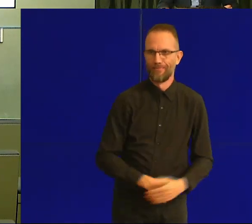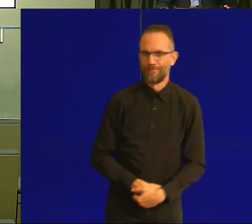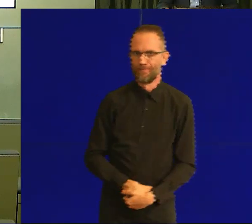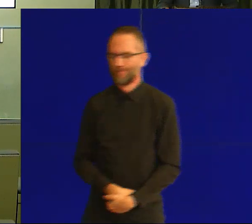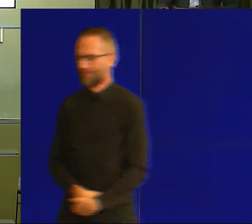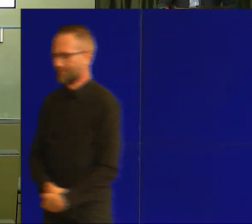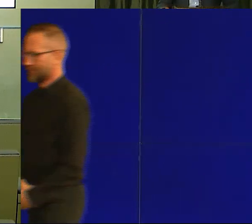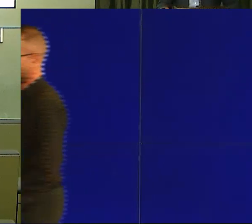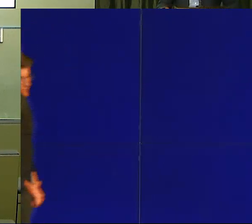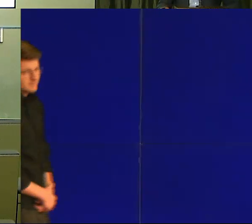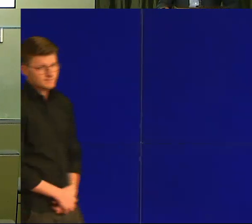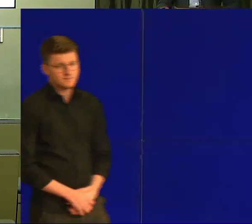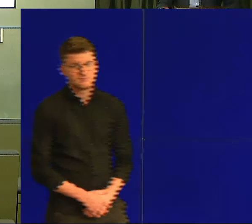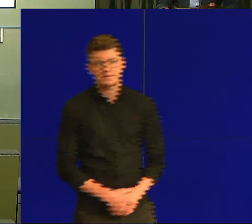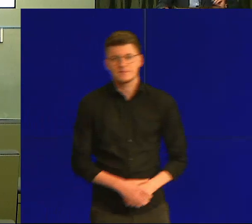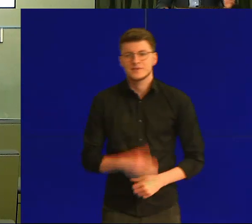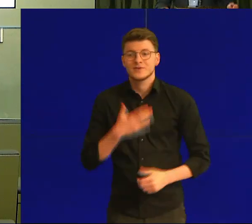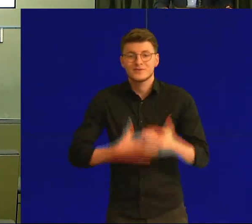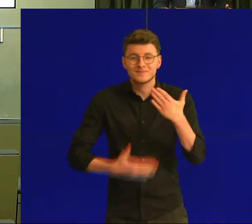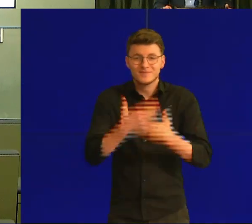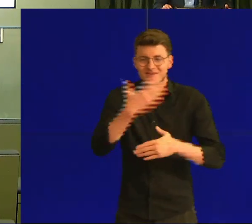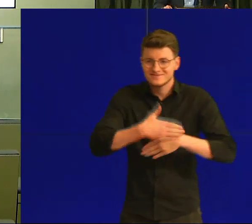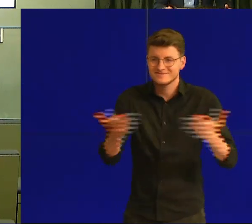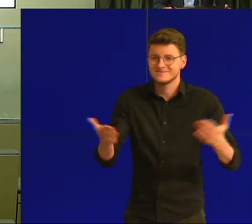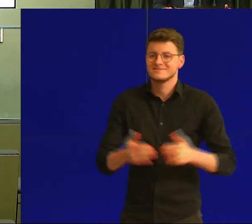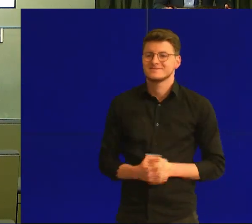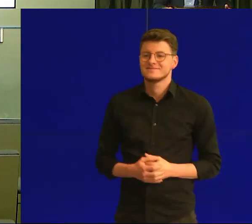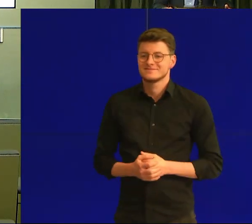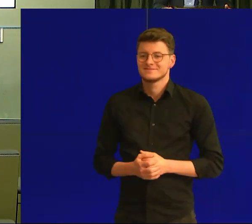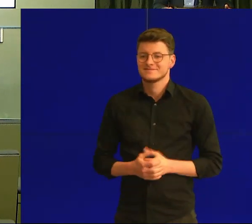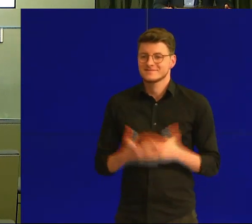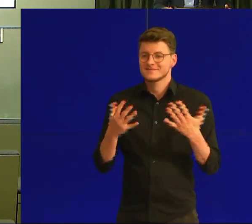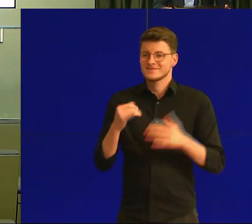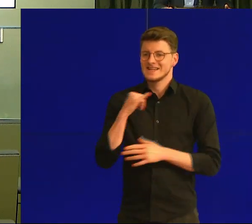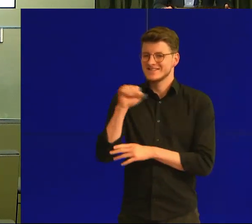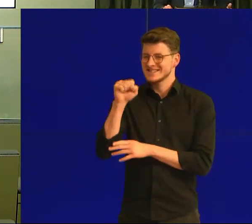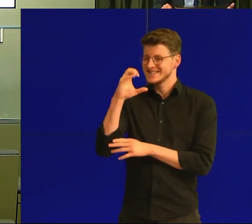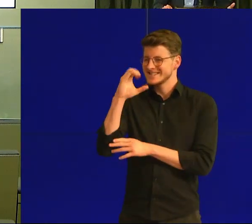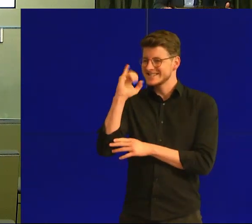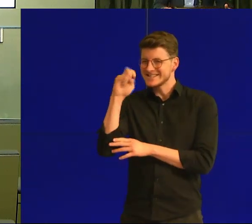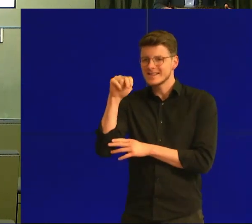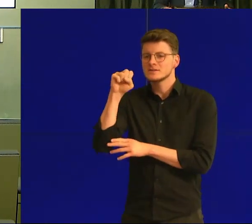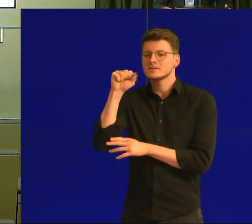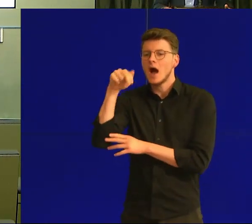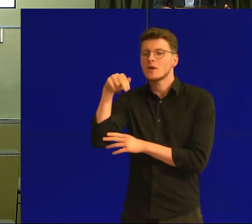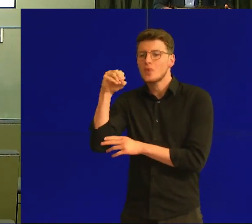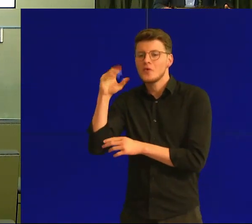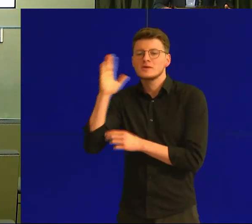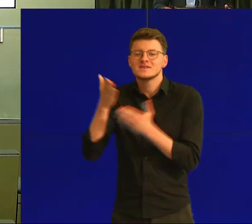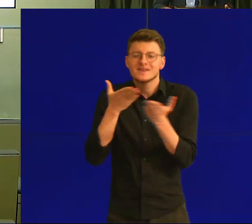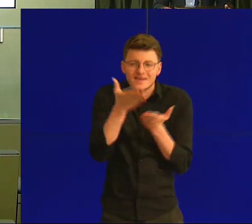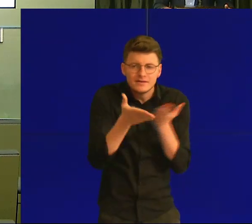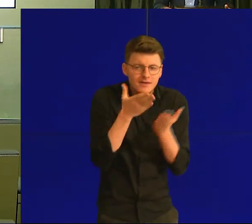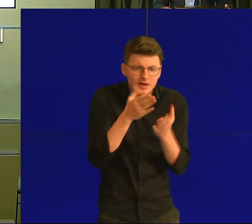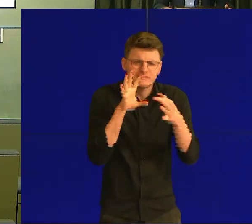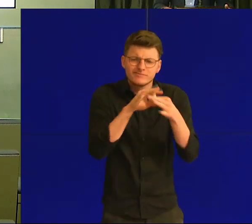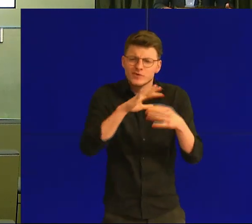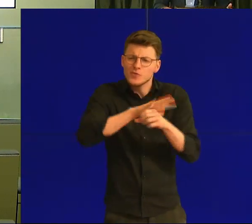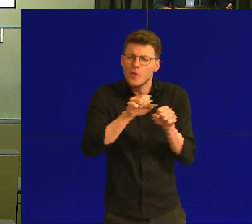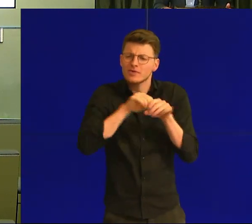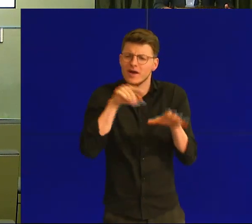coup de bluff cette enquête l'ancien sang et or pour des corolla bonhomie black hat fait venir personne fin